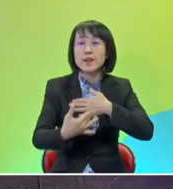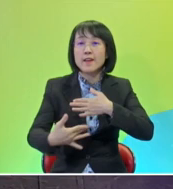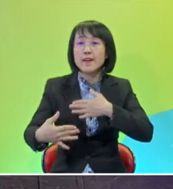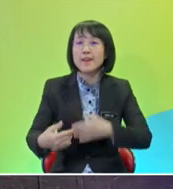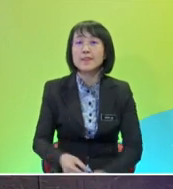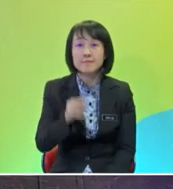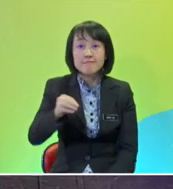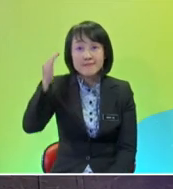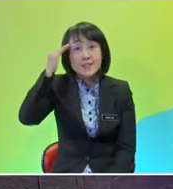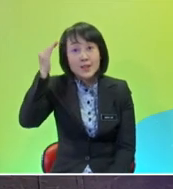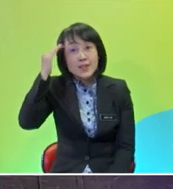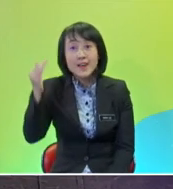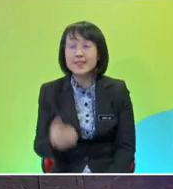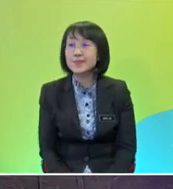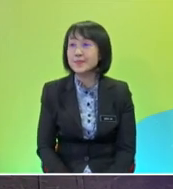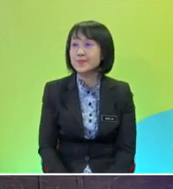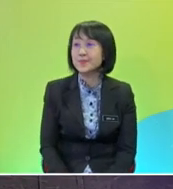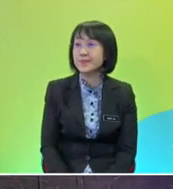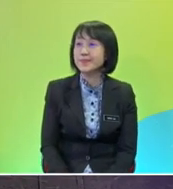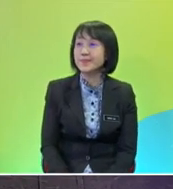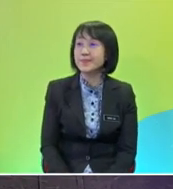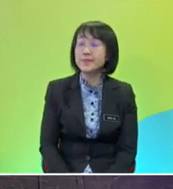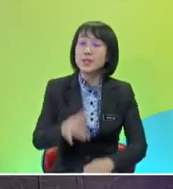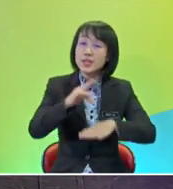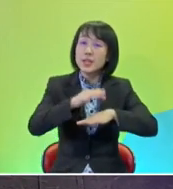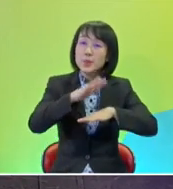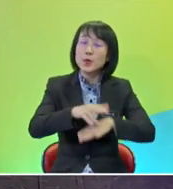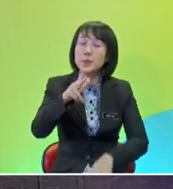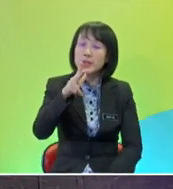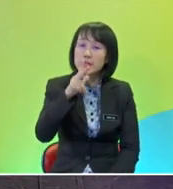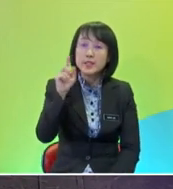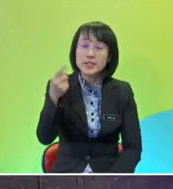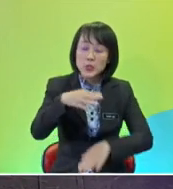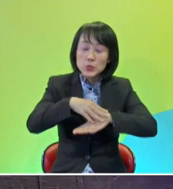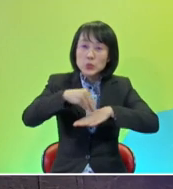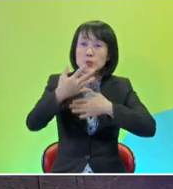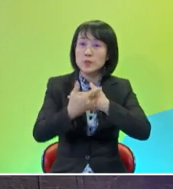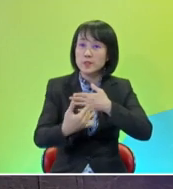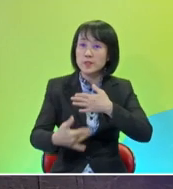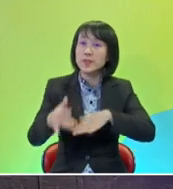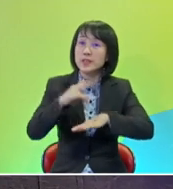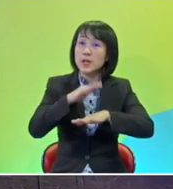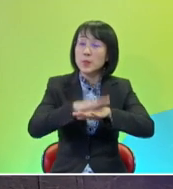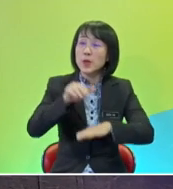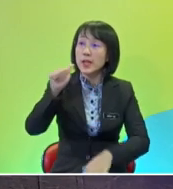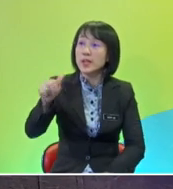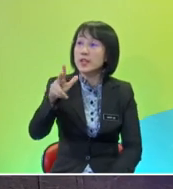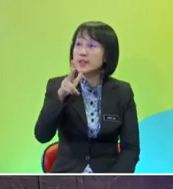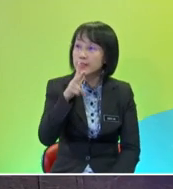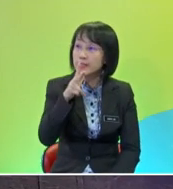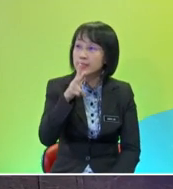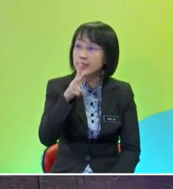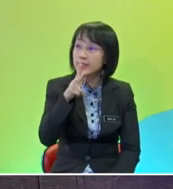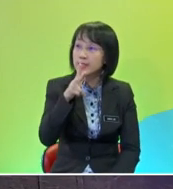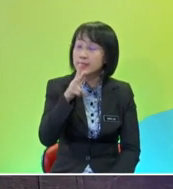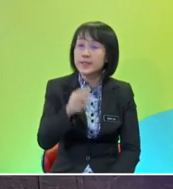Murid-murid tahu tak fakta tersebut? Yang betina sahaja yang menghisap darah. Ya. Yeah. Kemudian nyamuk Aedes betina dia sebenarnya dia tak ada